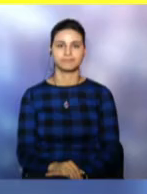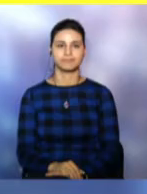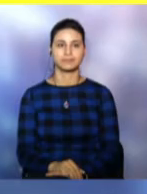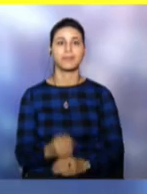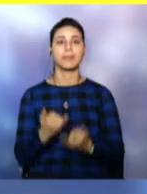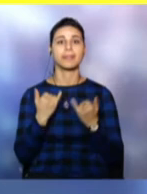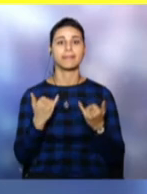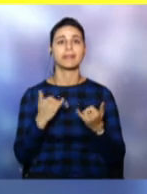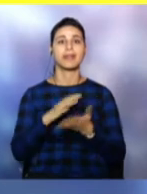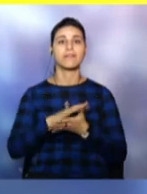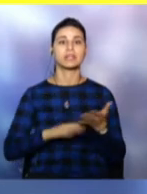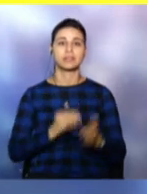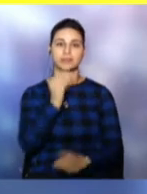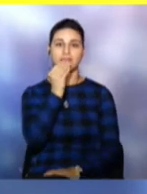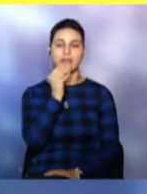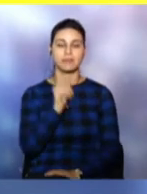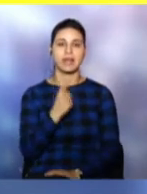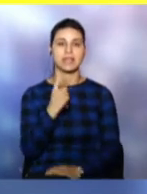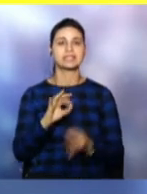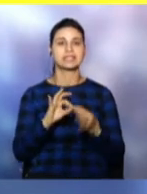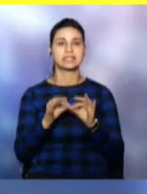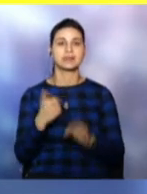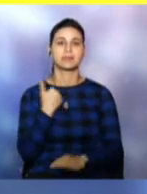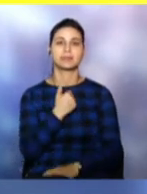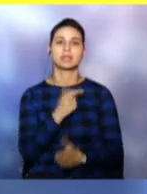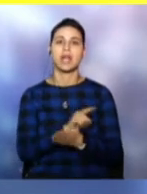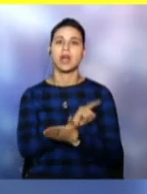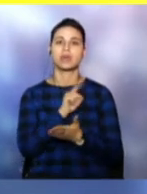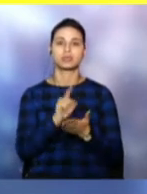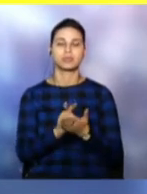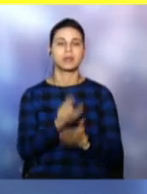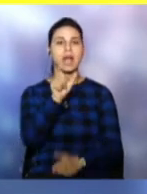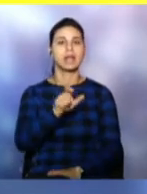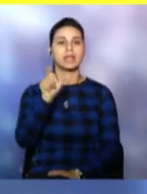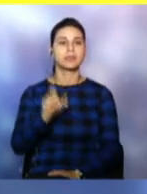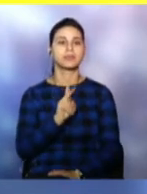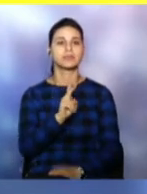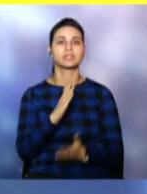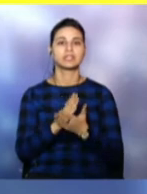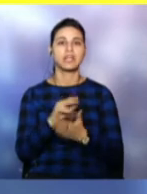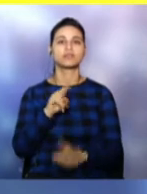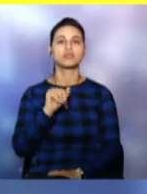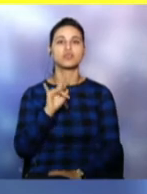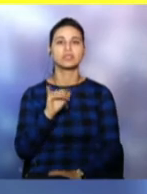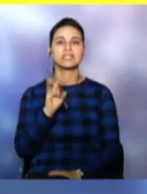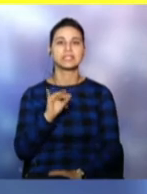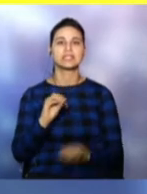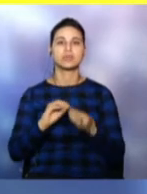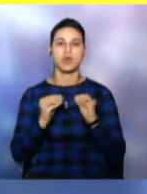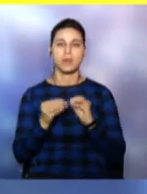ჩვენ ვაგრძელებთ კობიზონიდან ერთი წინადადებით აუცილებლად უნდა უთხრა ყველა იმ ადამიანს, ვისაც აქვს პურინების ცვლის დარღვევა,